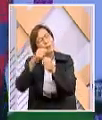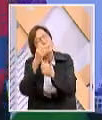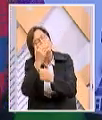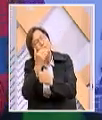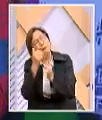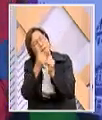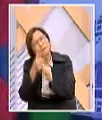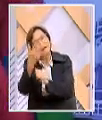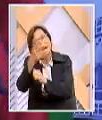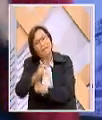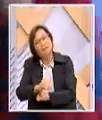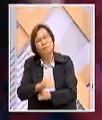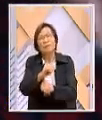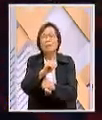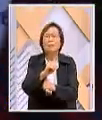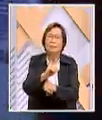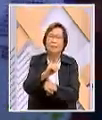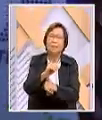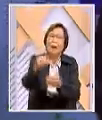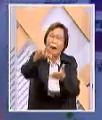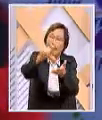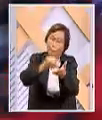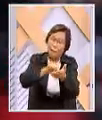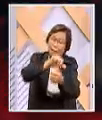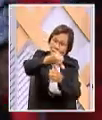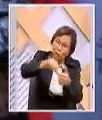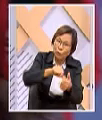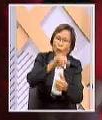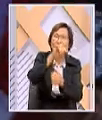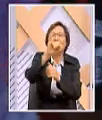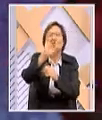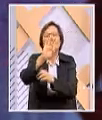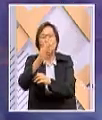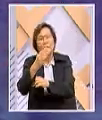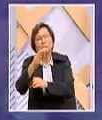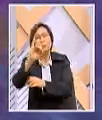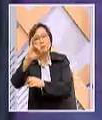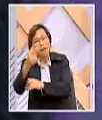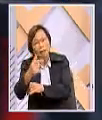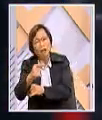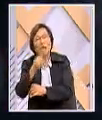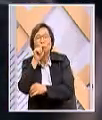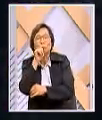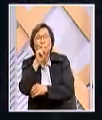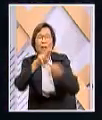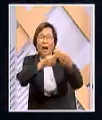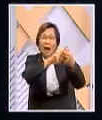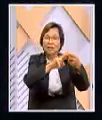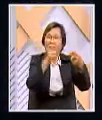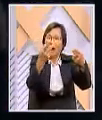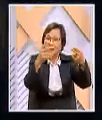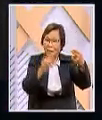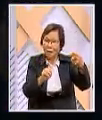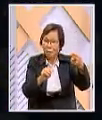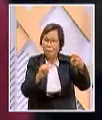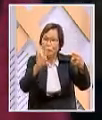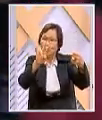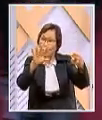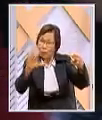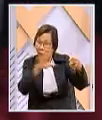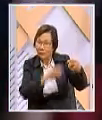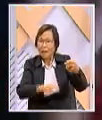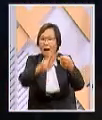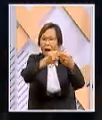RTM di media sosial anda seperti Facebook, Instagram, Twitter dengan hashtag RTM75 dan